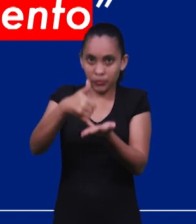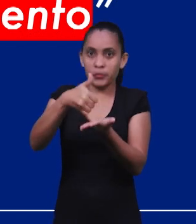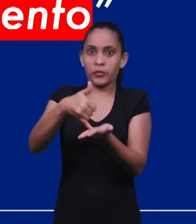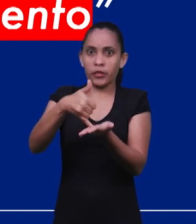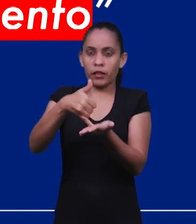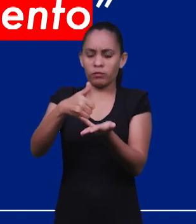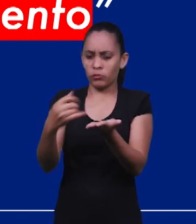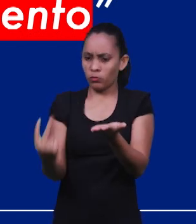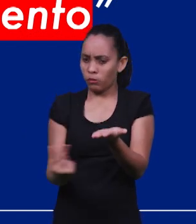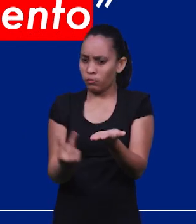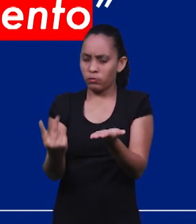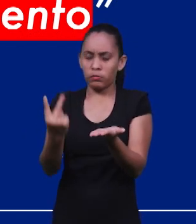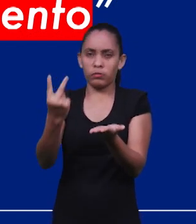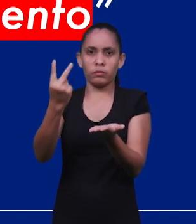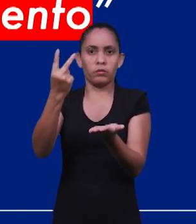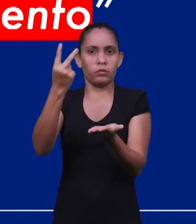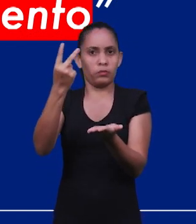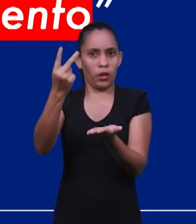du parfum